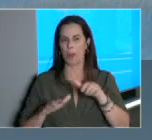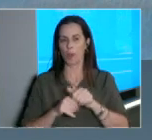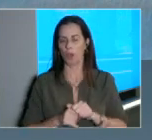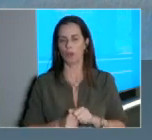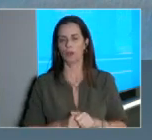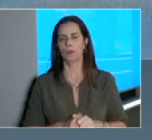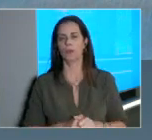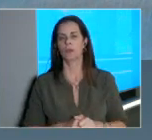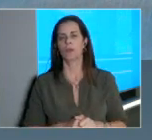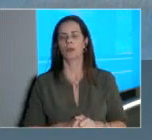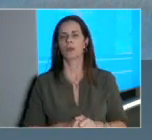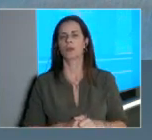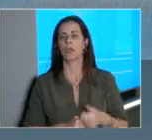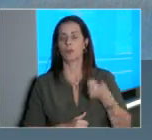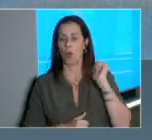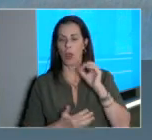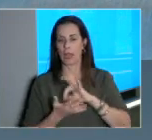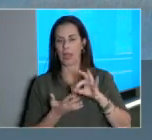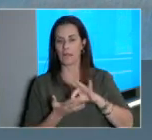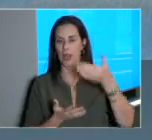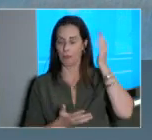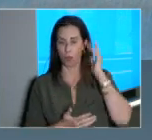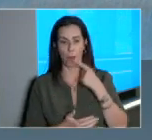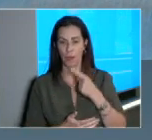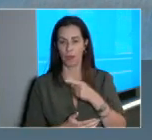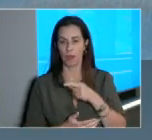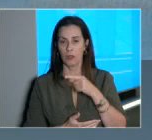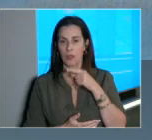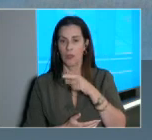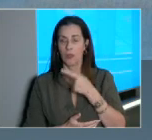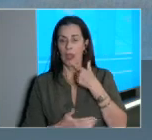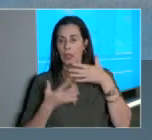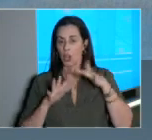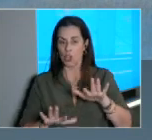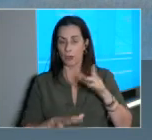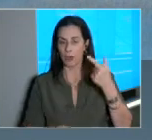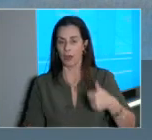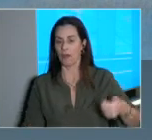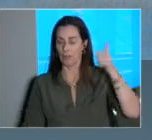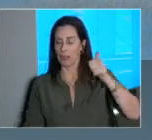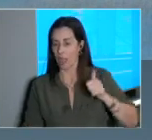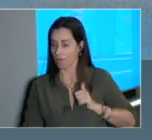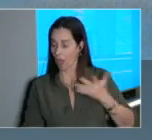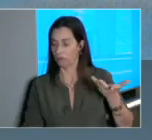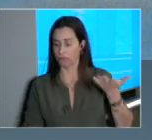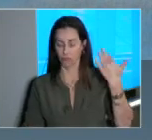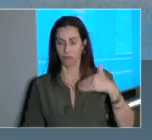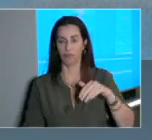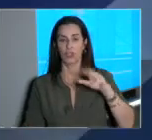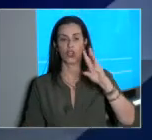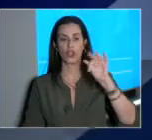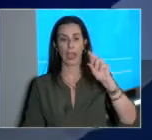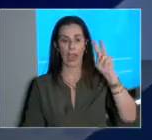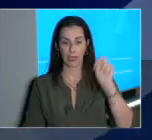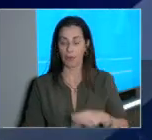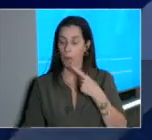אני אצטט לך דברים שכתב אתמול יאיר לפיד. הוא אומר, הם קראו אנטישמי לאלוף אלעזר שטרן, יהודי שומר תורה ומצוות.